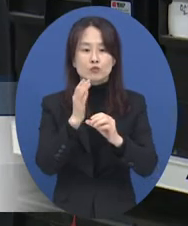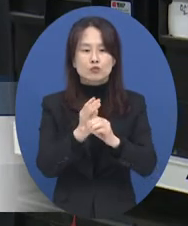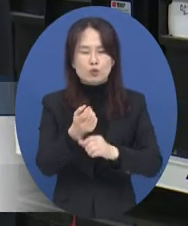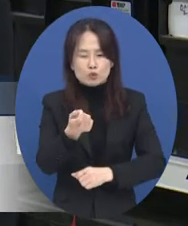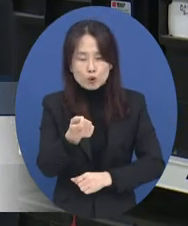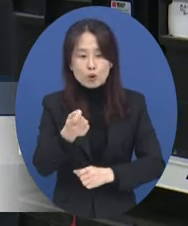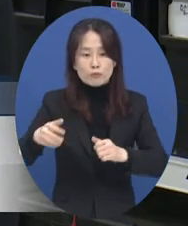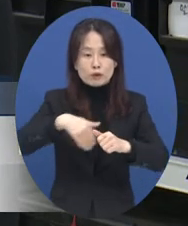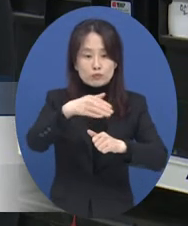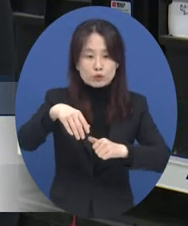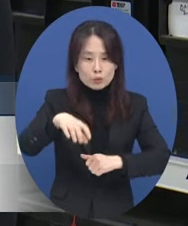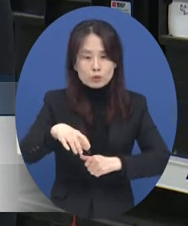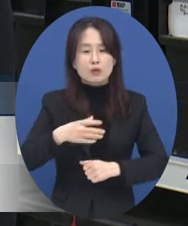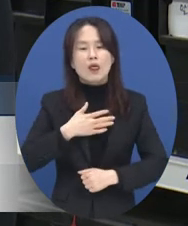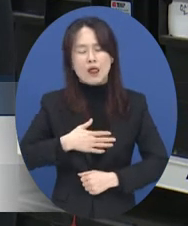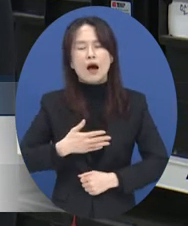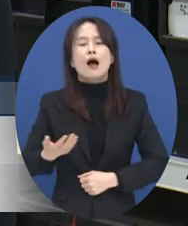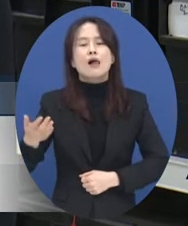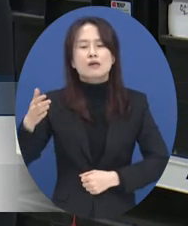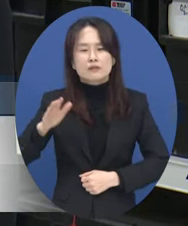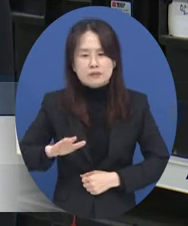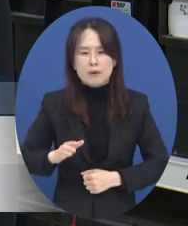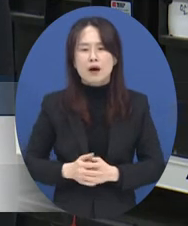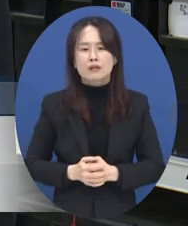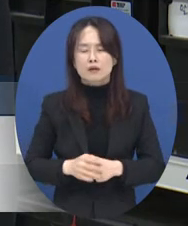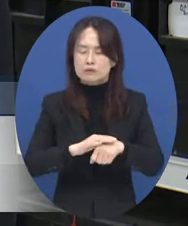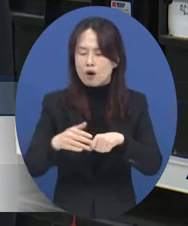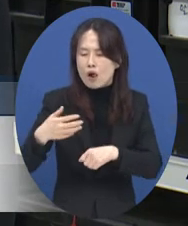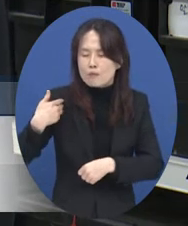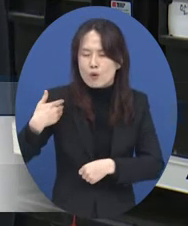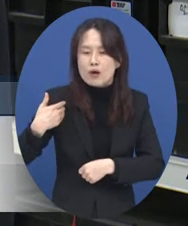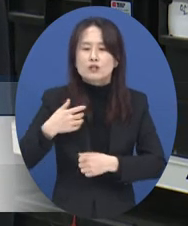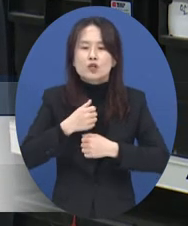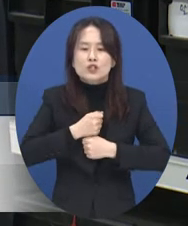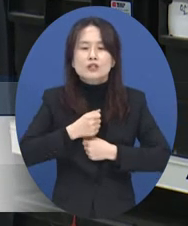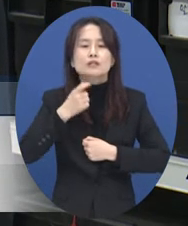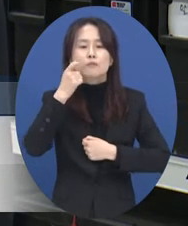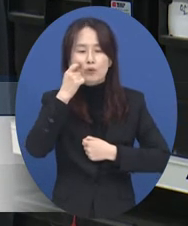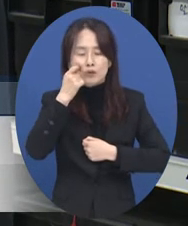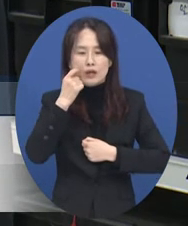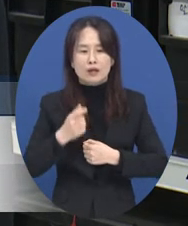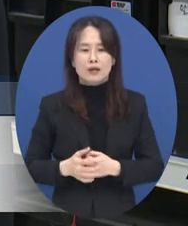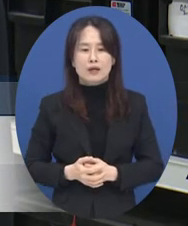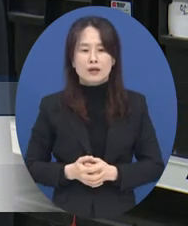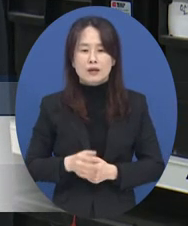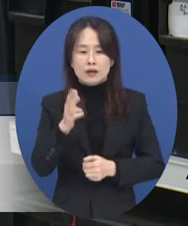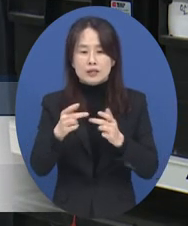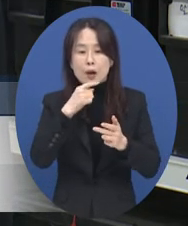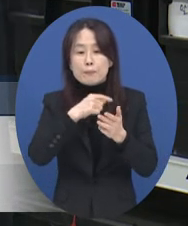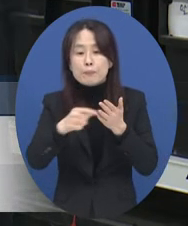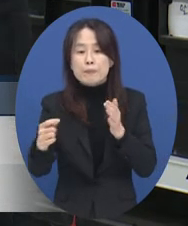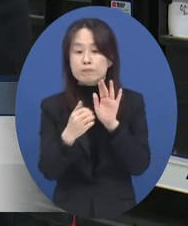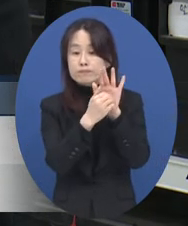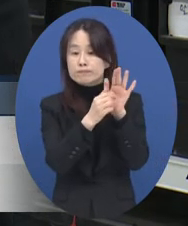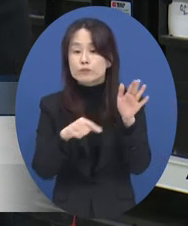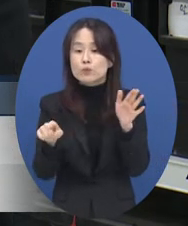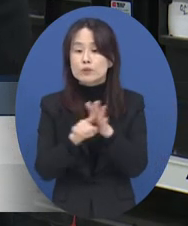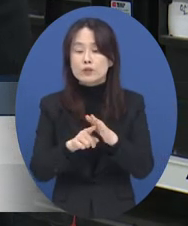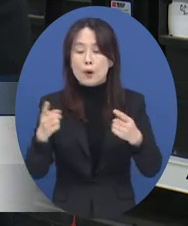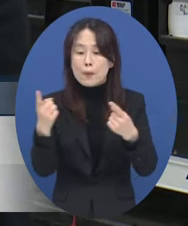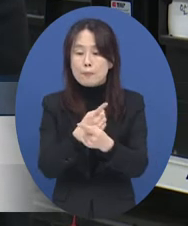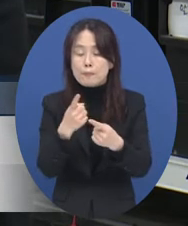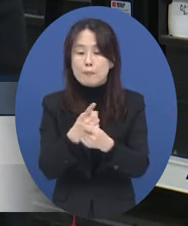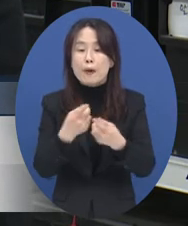주소 등을 현장은 알면서 안 지킨 다기 보다는 사실 몰라서 뭐 치킨은 경우가 훨씬 더 많습니다 이 산업재해를